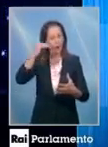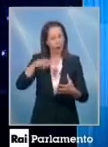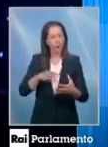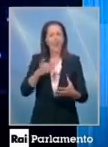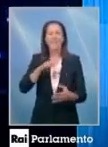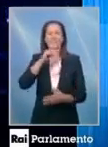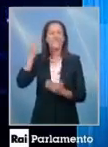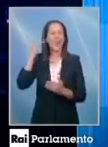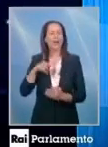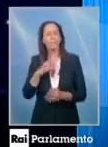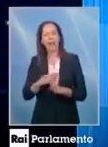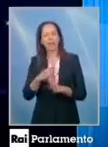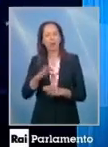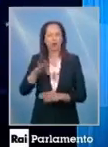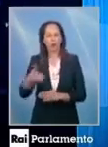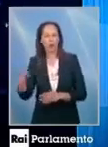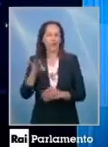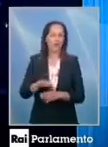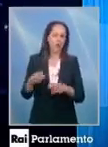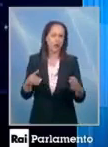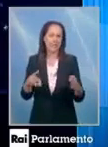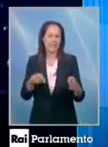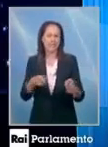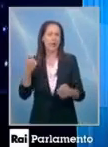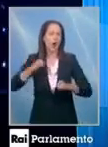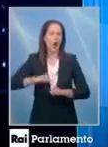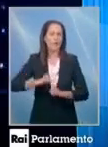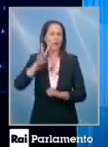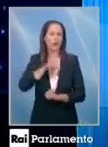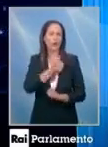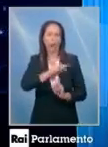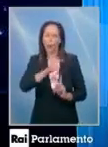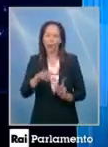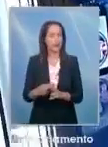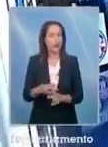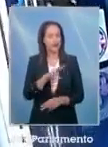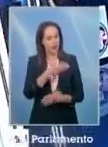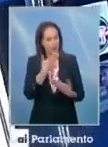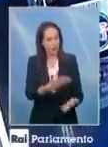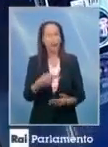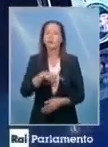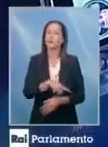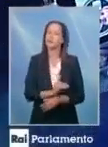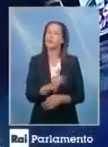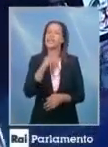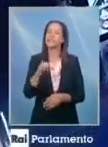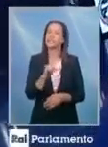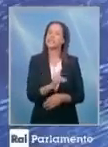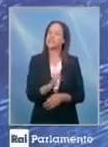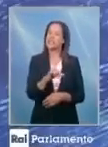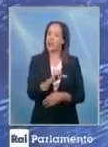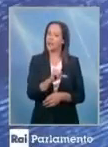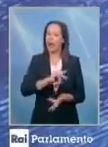vecchi partiti centrodestra e centrosinistra che governano insieme ormai dal 2011. Grazie Di Stefano. Passiamo da Simone Di Stefano, Alternativa